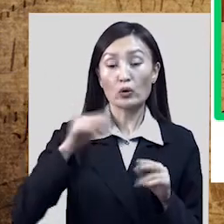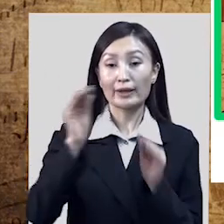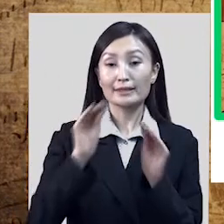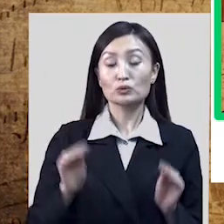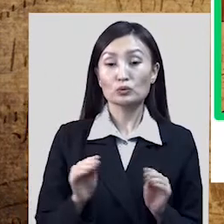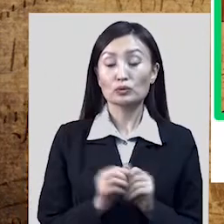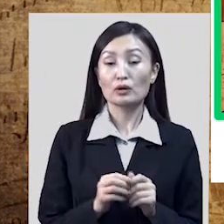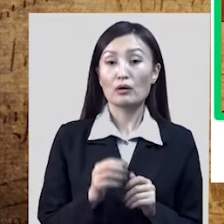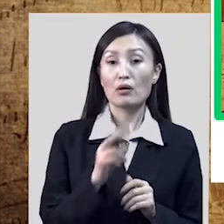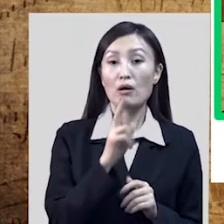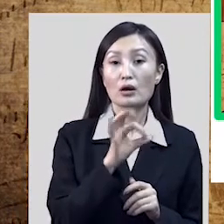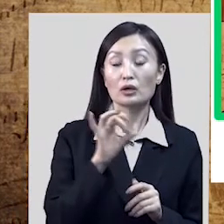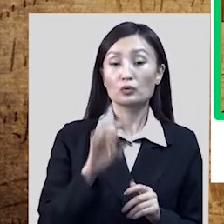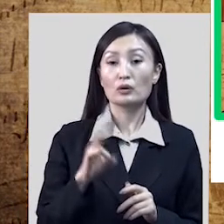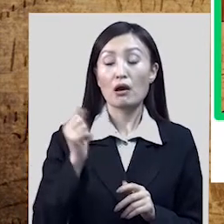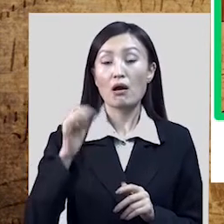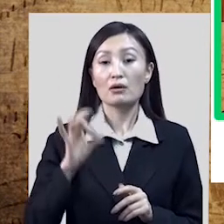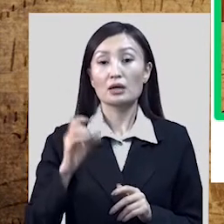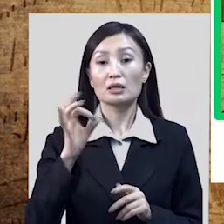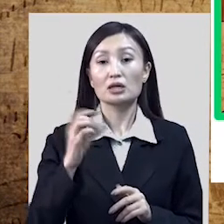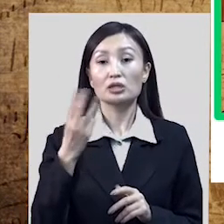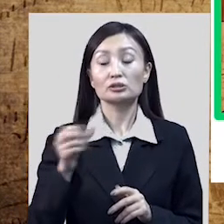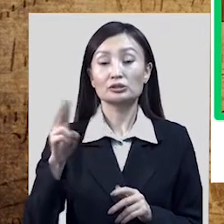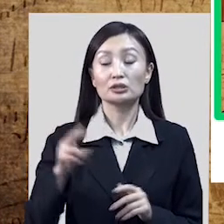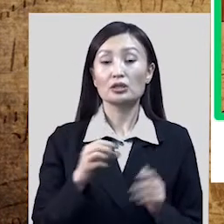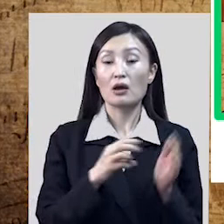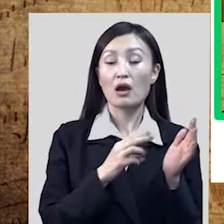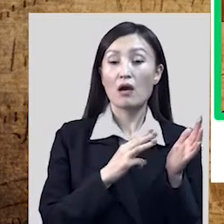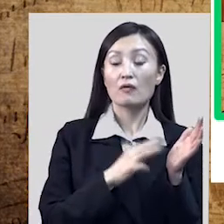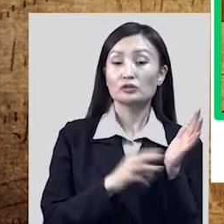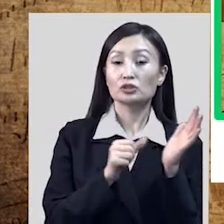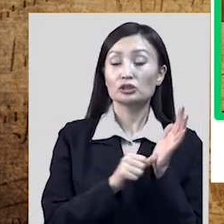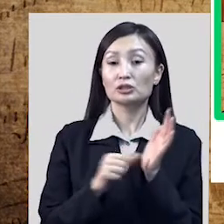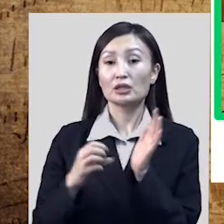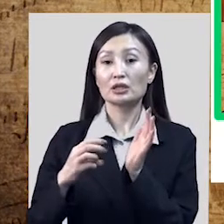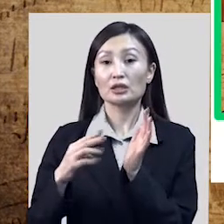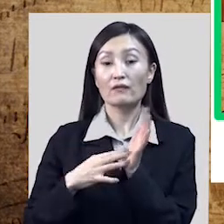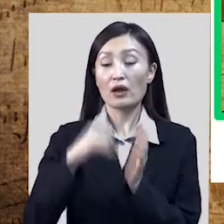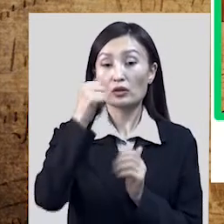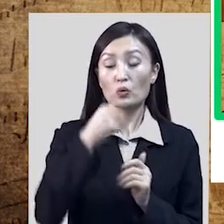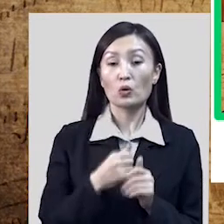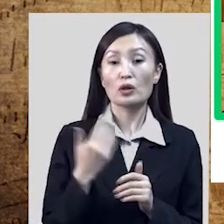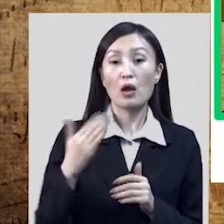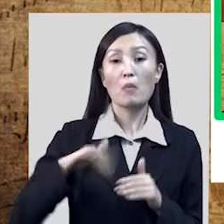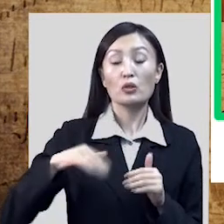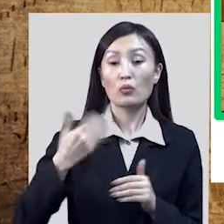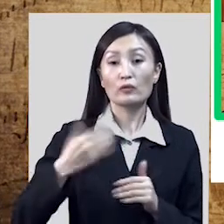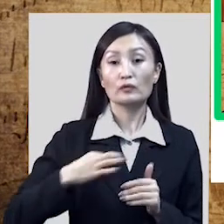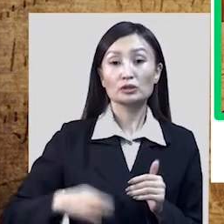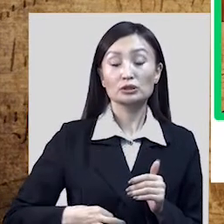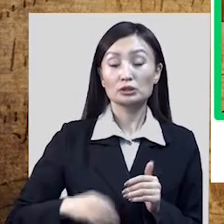гарун аль-рашид 786 809 годы это время его правления а затем его сын маму